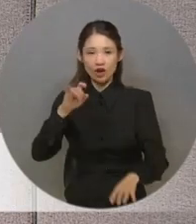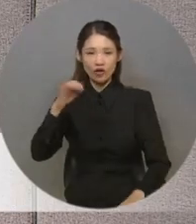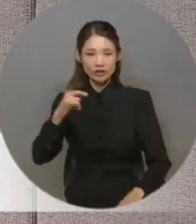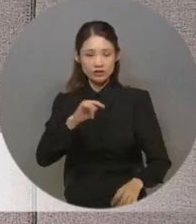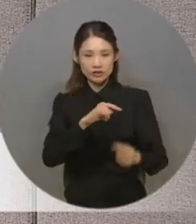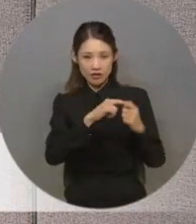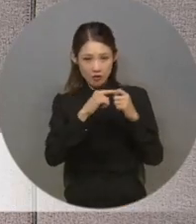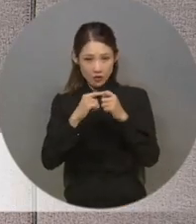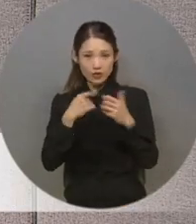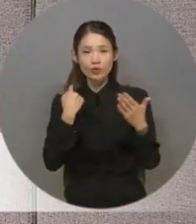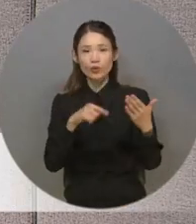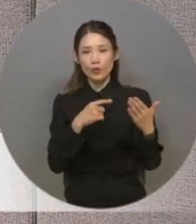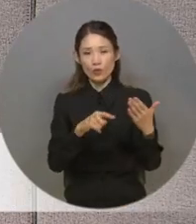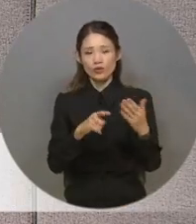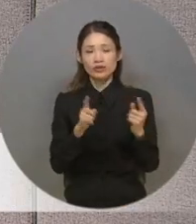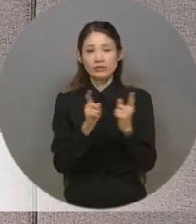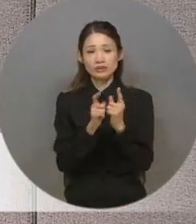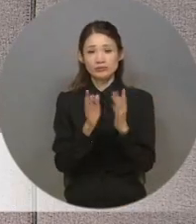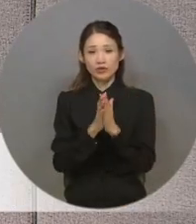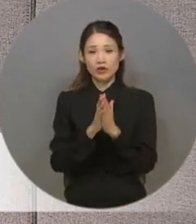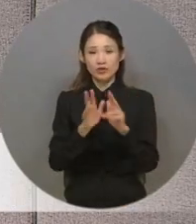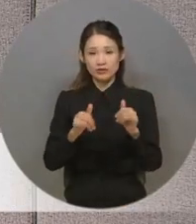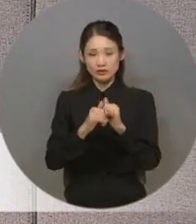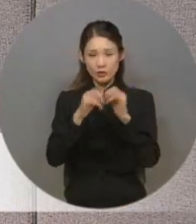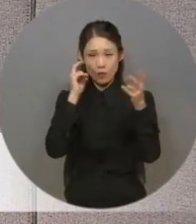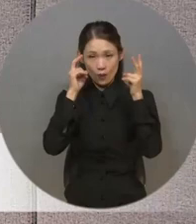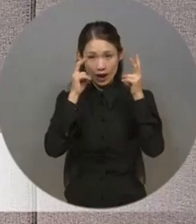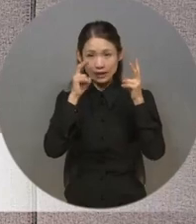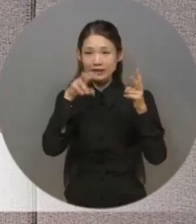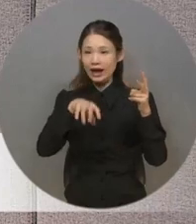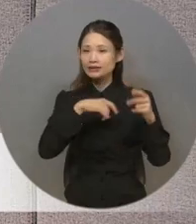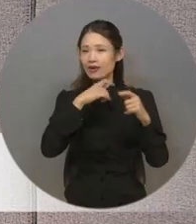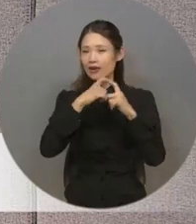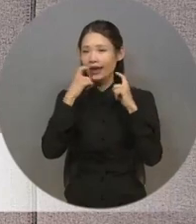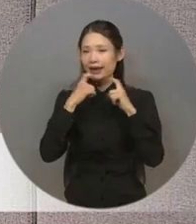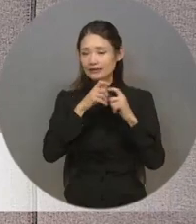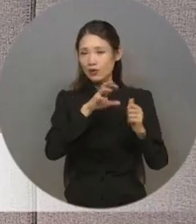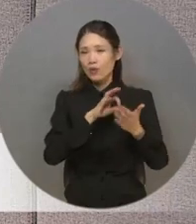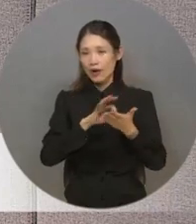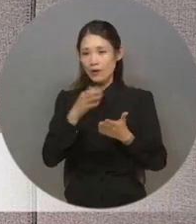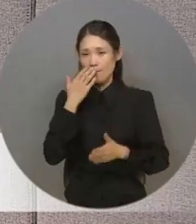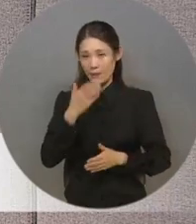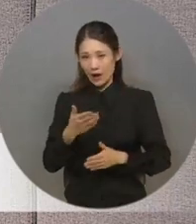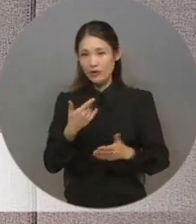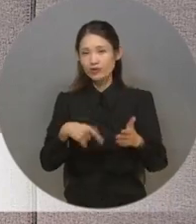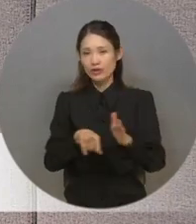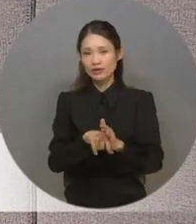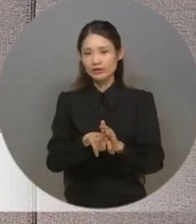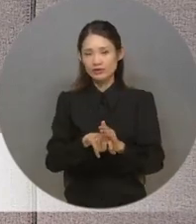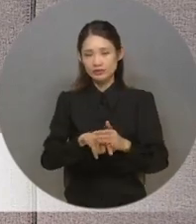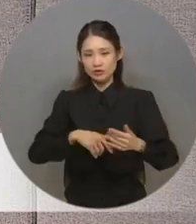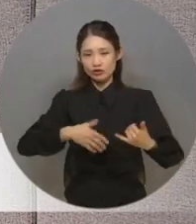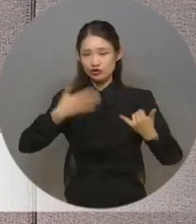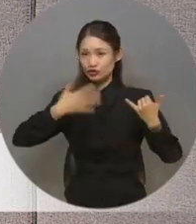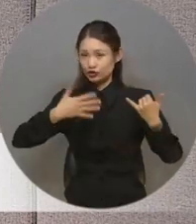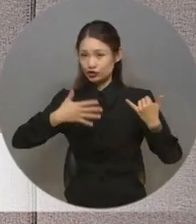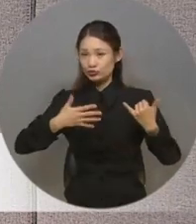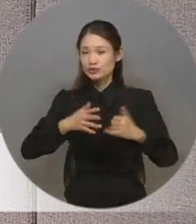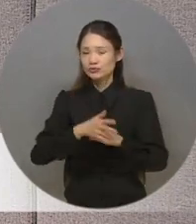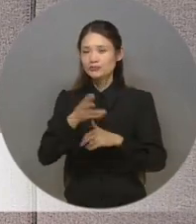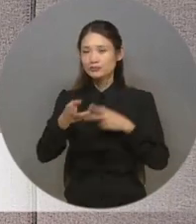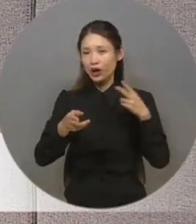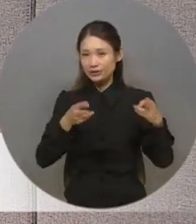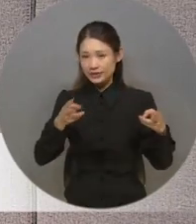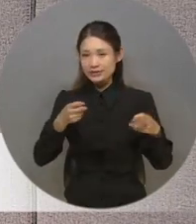있고 또 실질적으로 지금 회사에서 개인적으로 좀 회사에서 활용할 수 있는 유튜브 편집이라든지